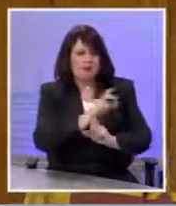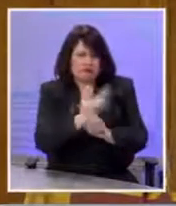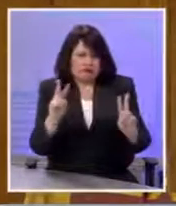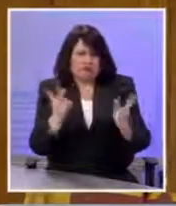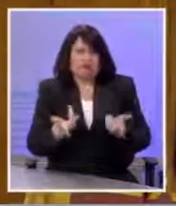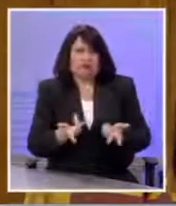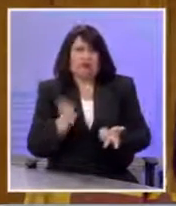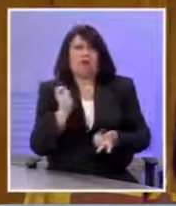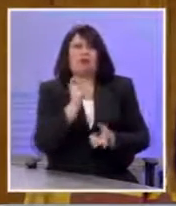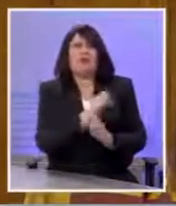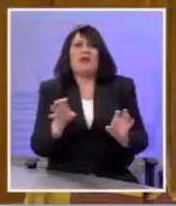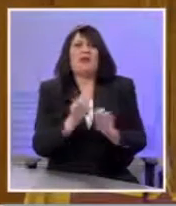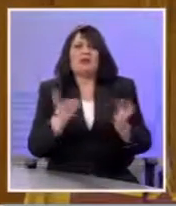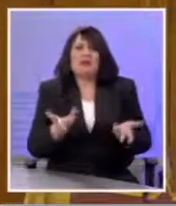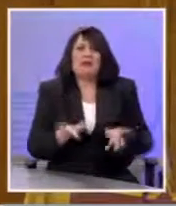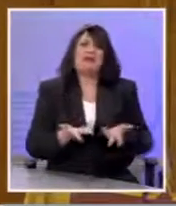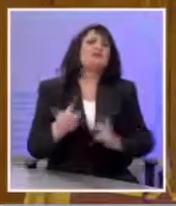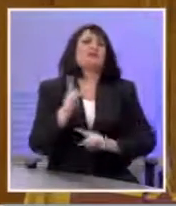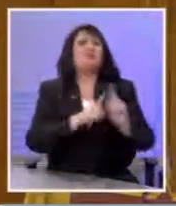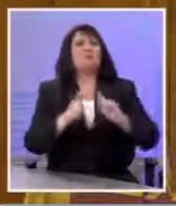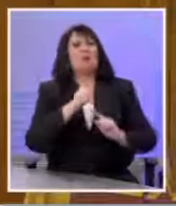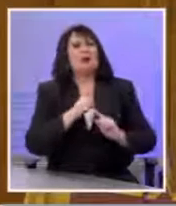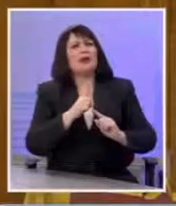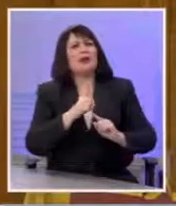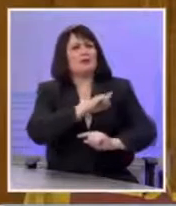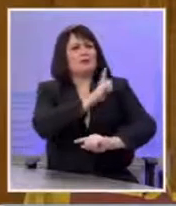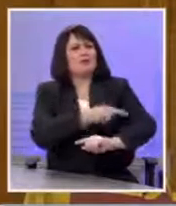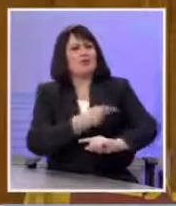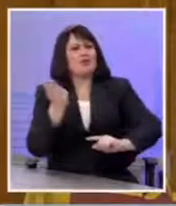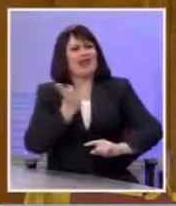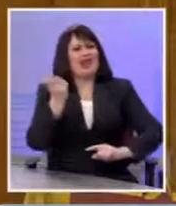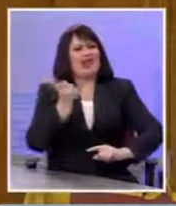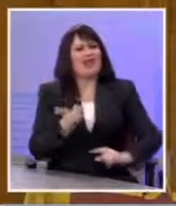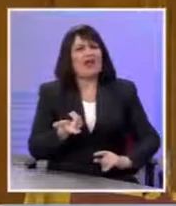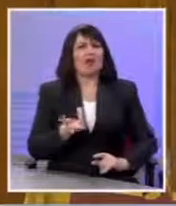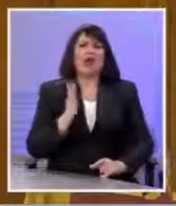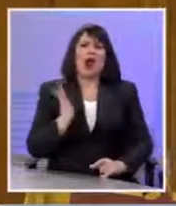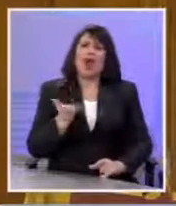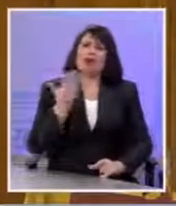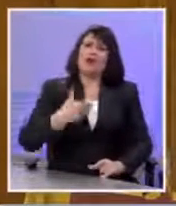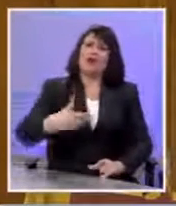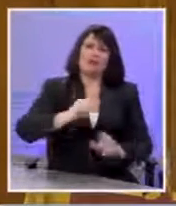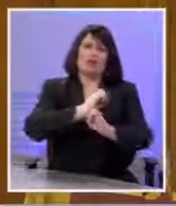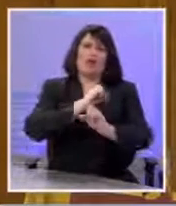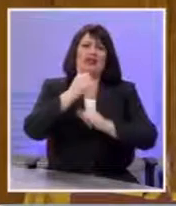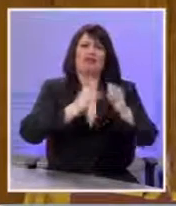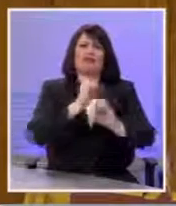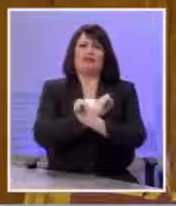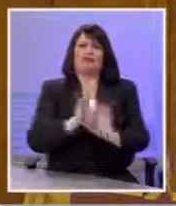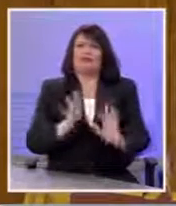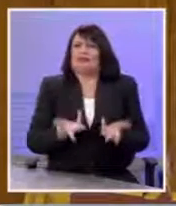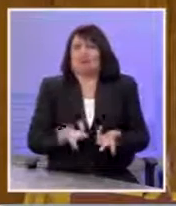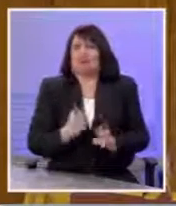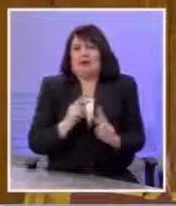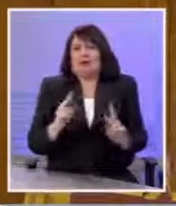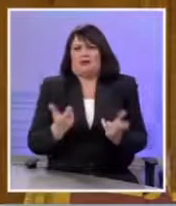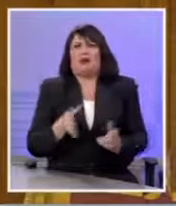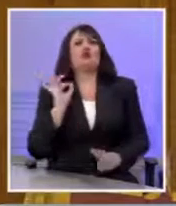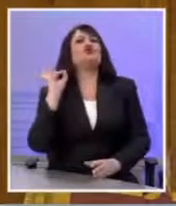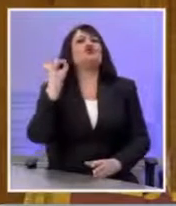κατανέμε τη διαφήμισή τους, ποιοι παίρνουν προνομιακά δάνεια αν παίρνουν κλπ. Ο στόχος βεβαίως είναι